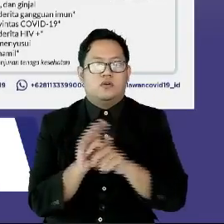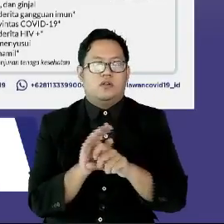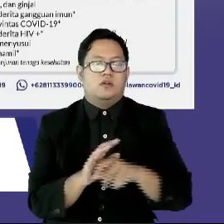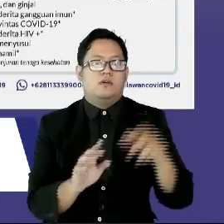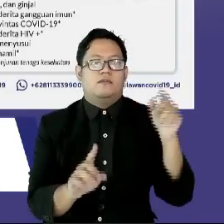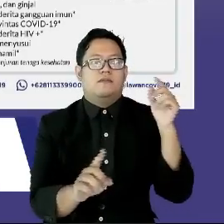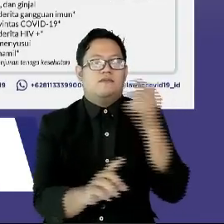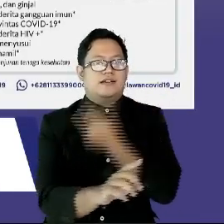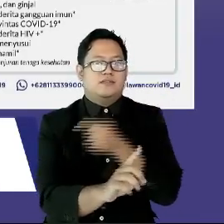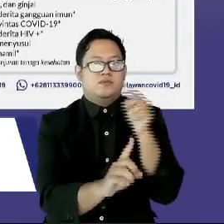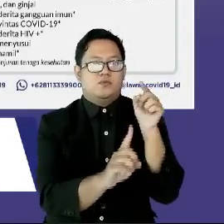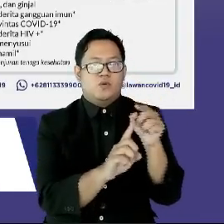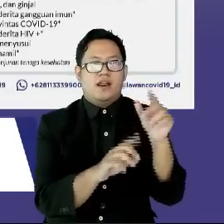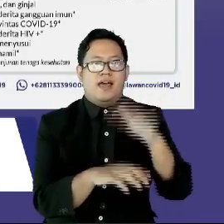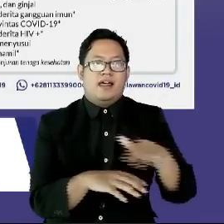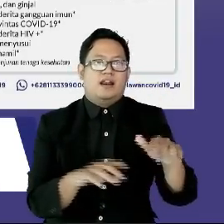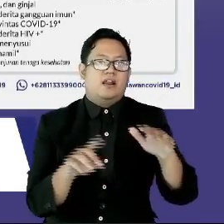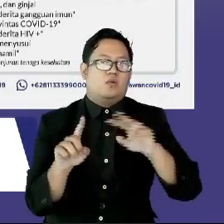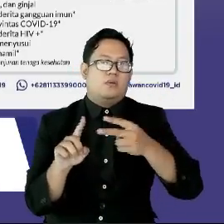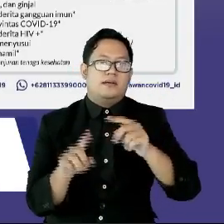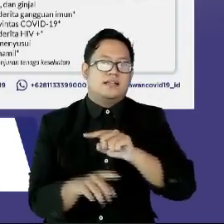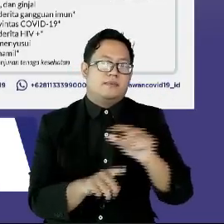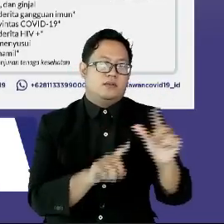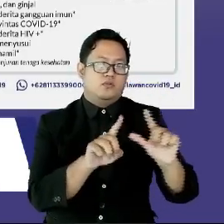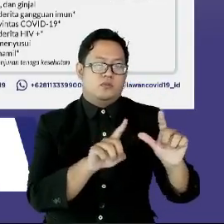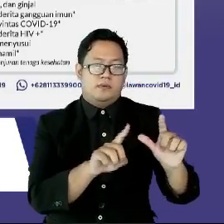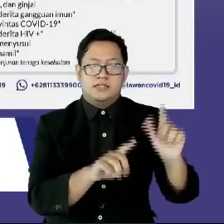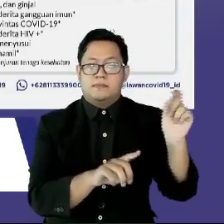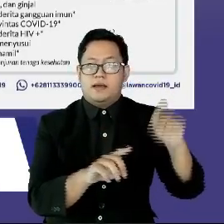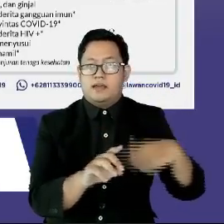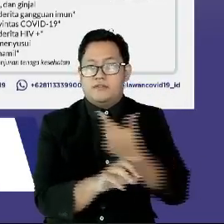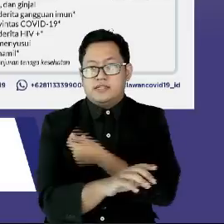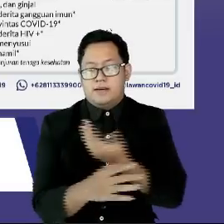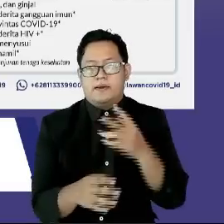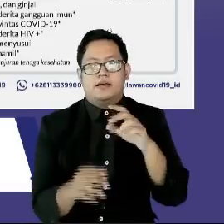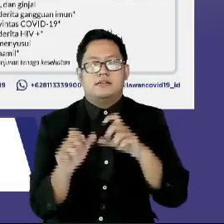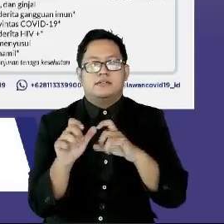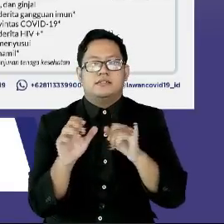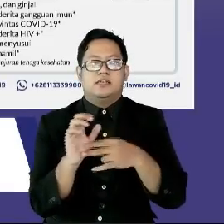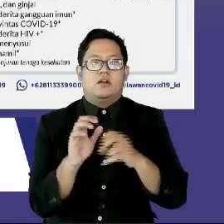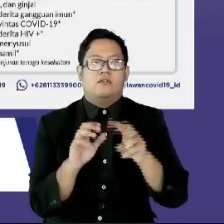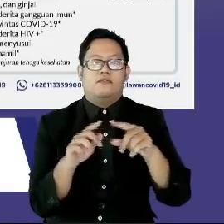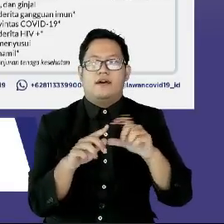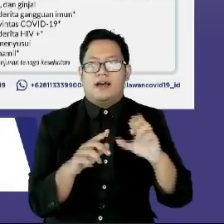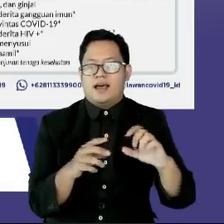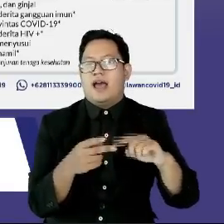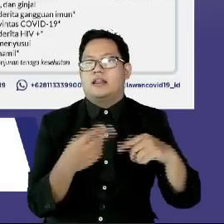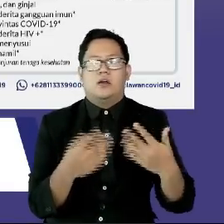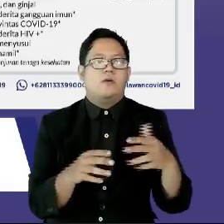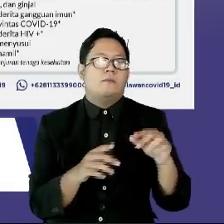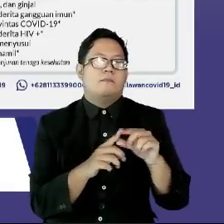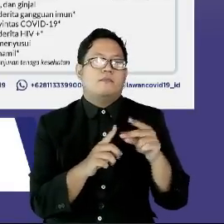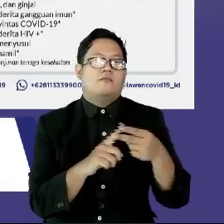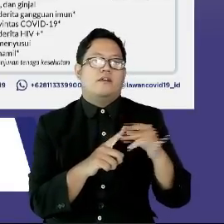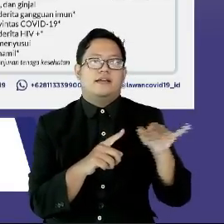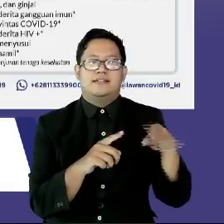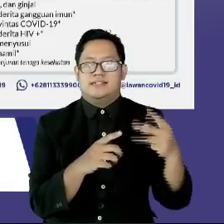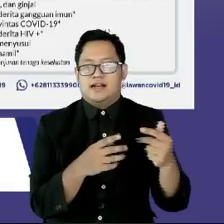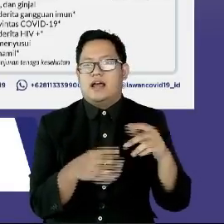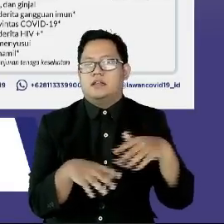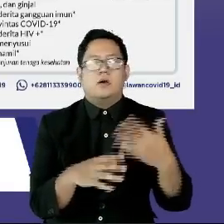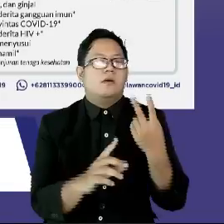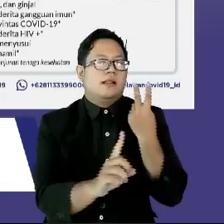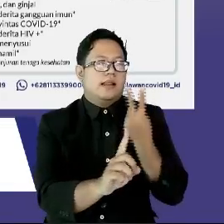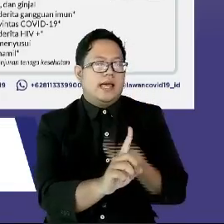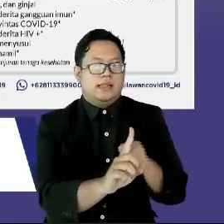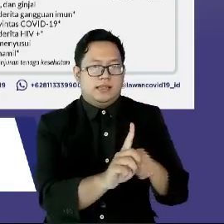12 sampai dengan 17 tahun, yaitu menggunakan vaksin Sinovac atau Pfizer, maupun berdasarkan pertimbangan kondisi